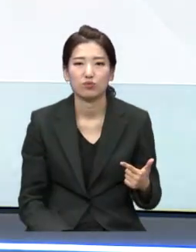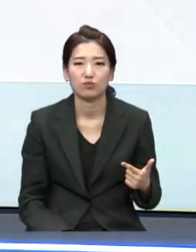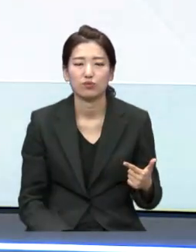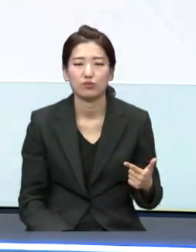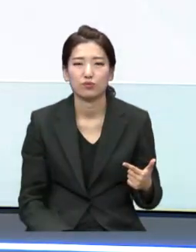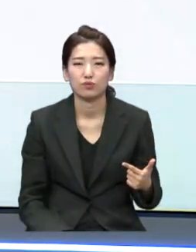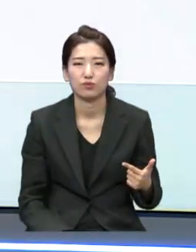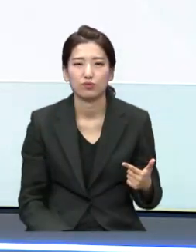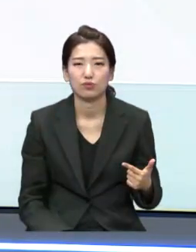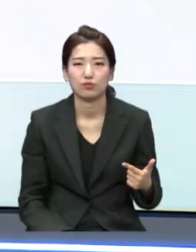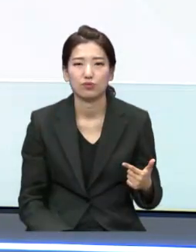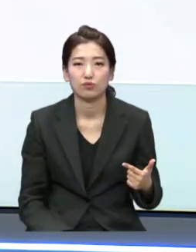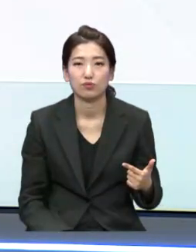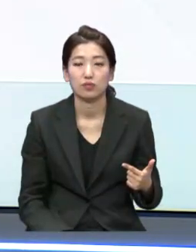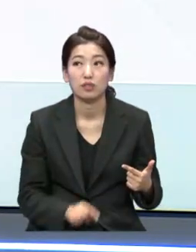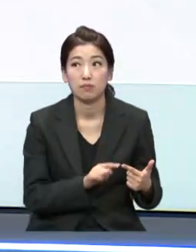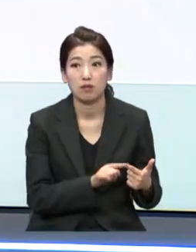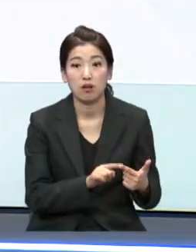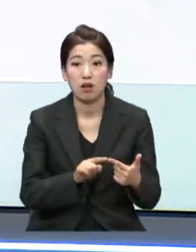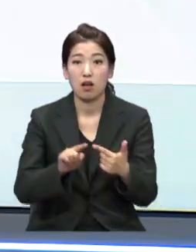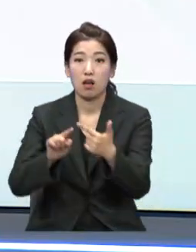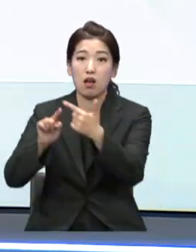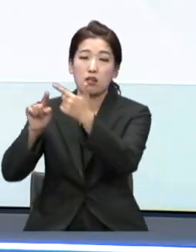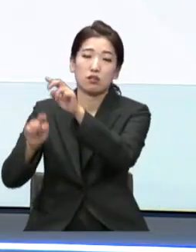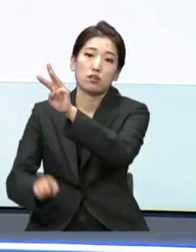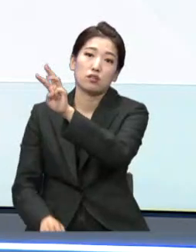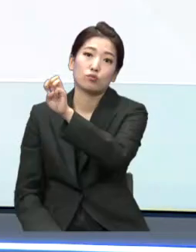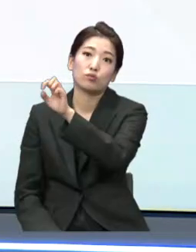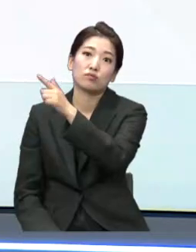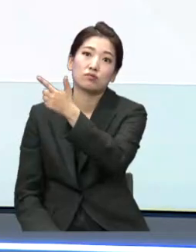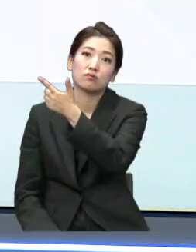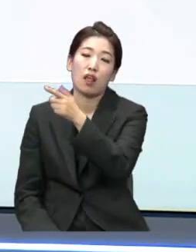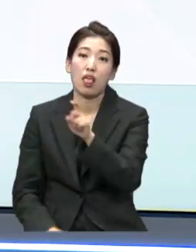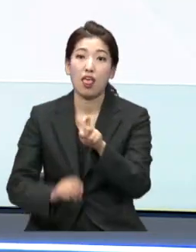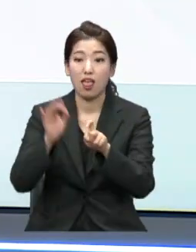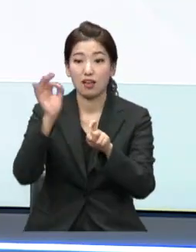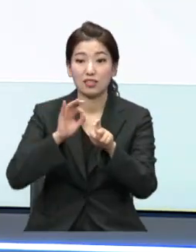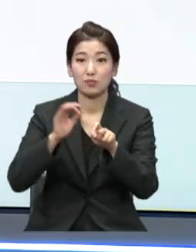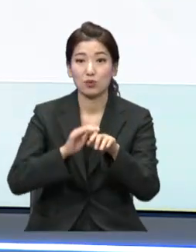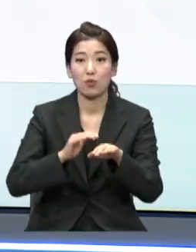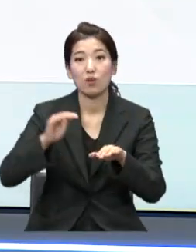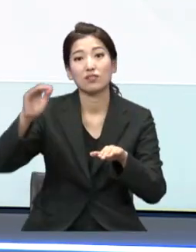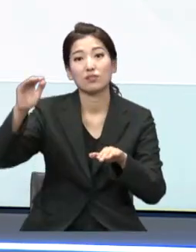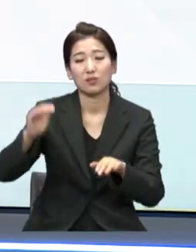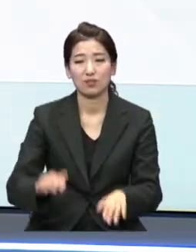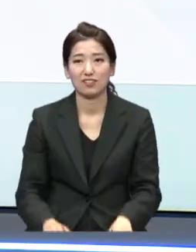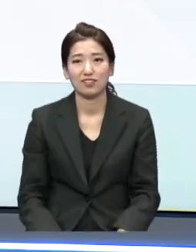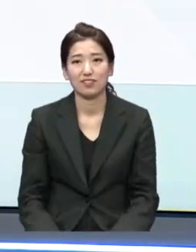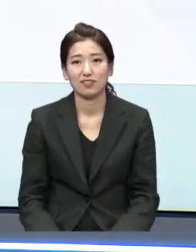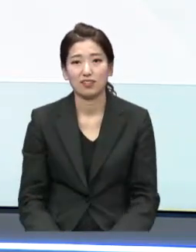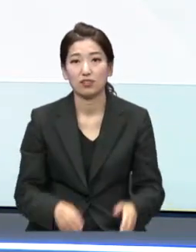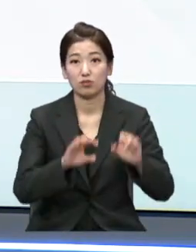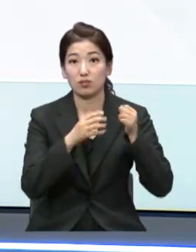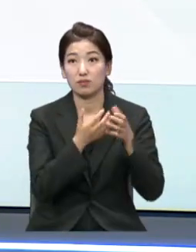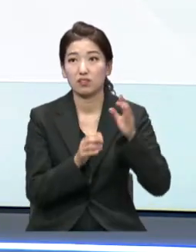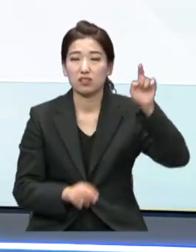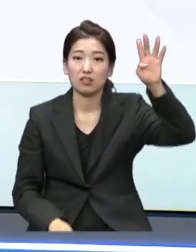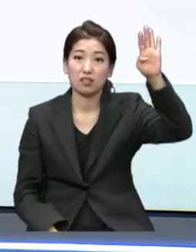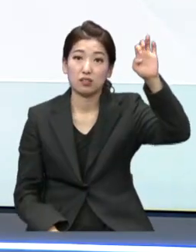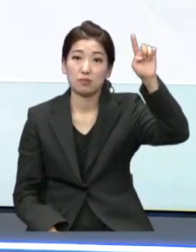그랬는데 이번에 36% 기사 제목처럼 10% 포인트가 올랐죠 반면에 국민의 힘은